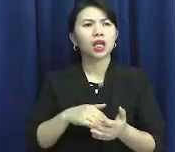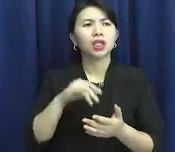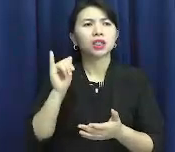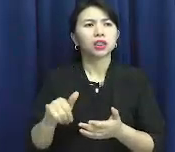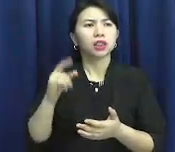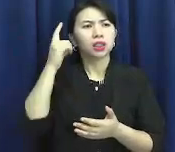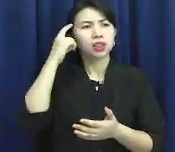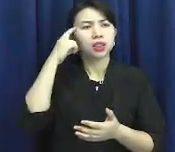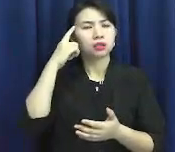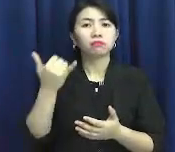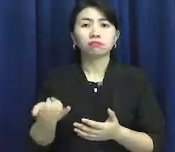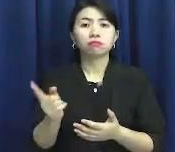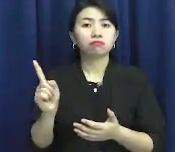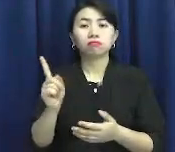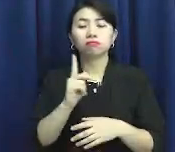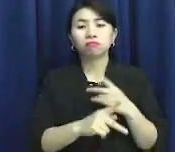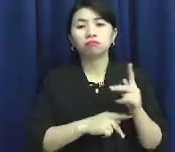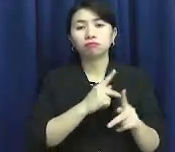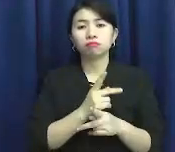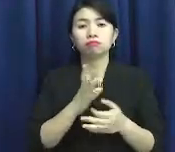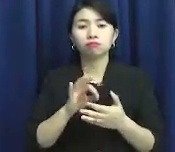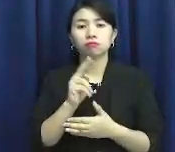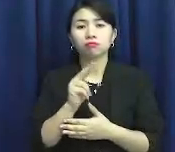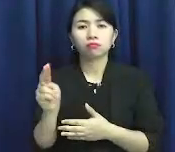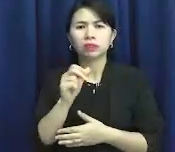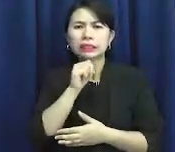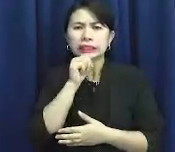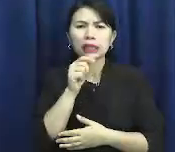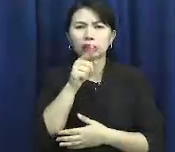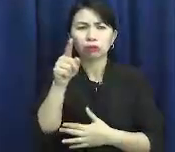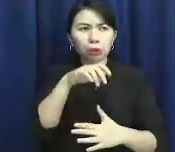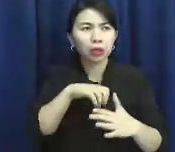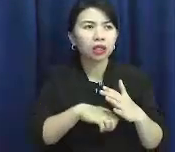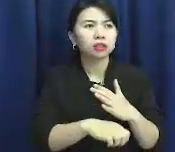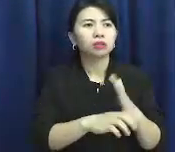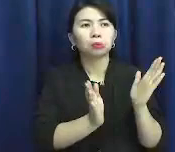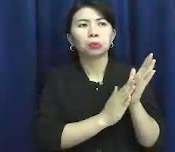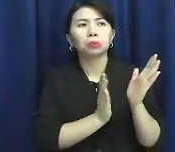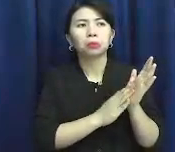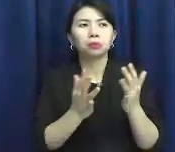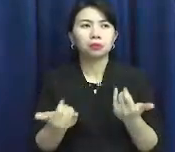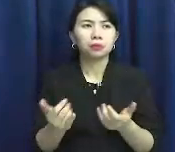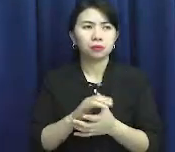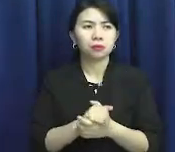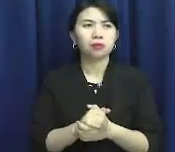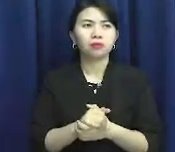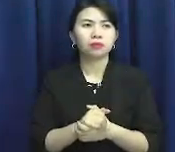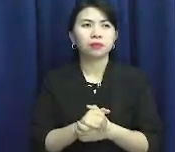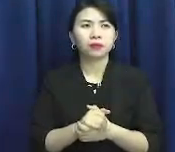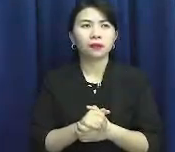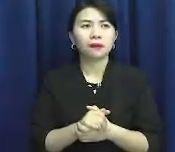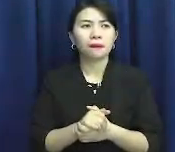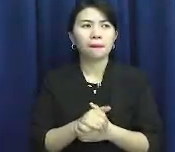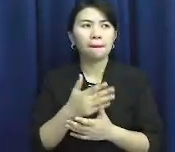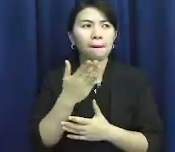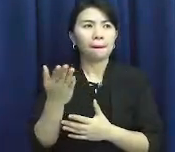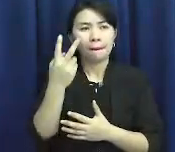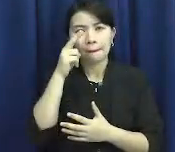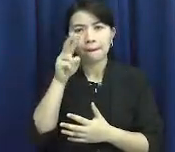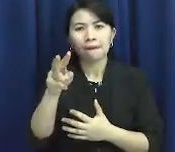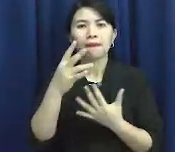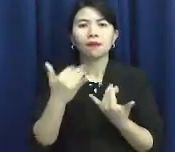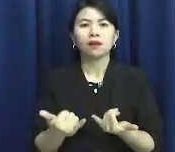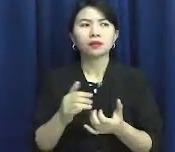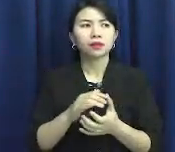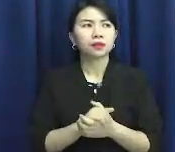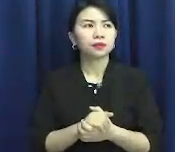usapan. Anong kailangan? Hindi yung inyong pag-aaral sekular. Ibig ko sabihin, hindi ko binabaliwala yan. Kitang-kita nyo naman.